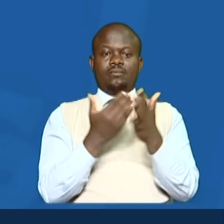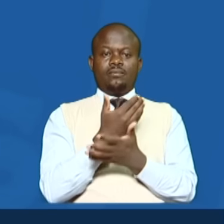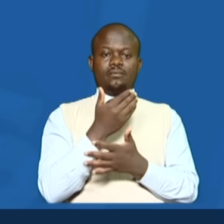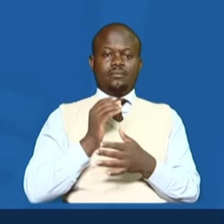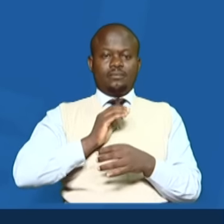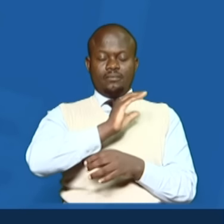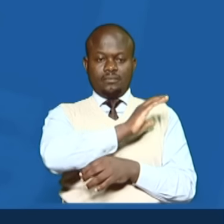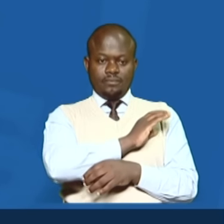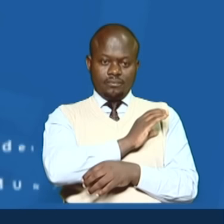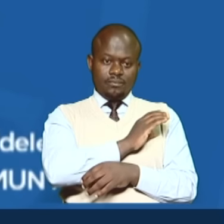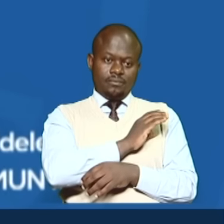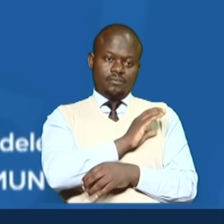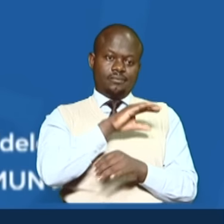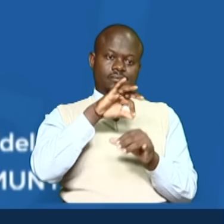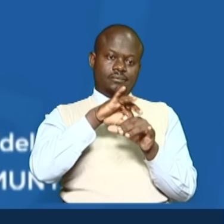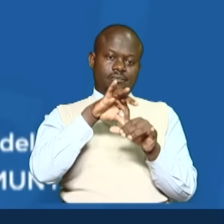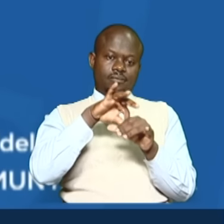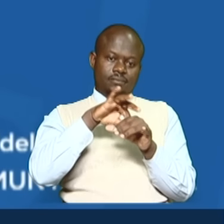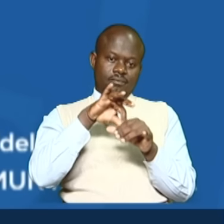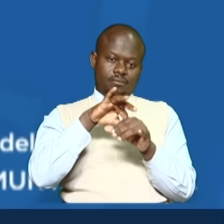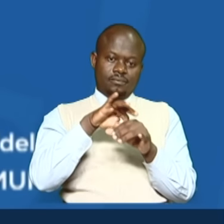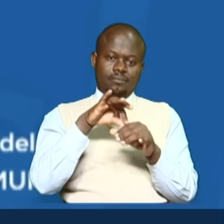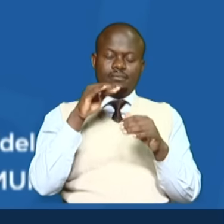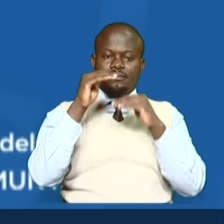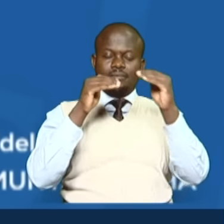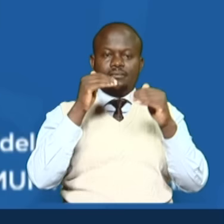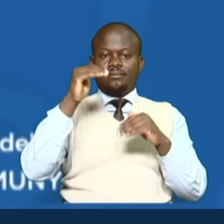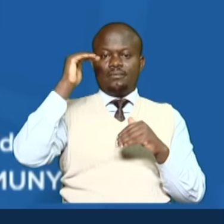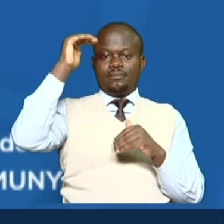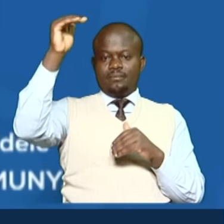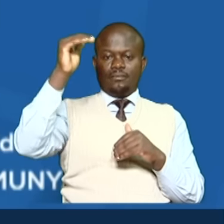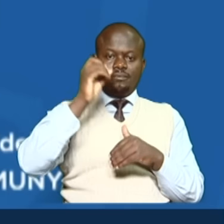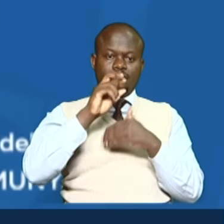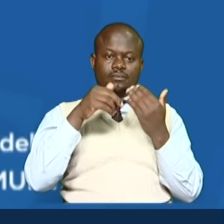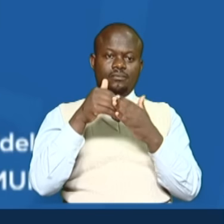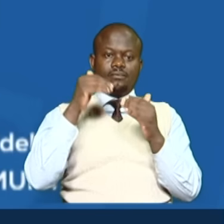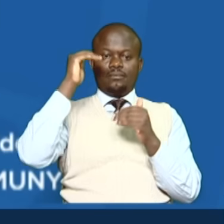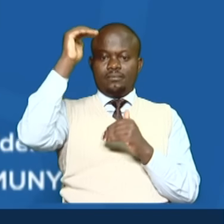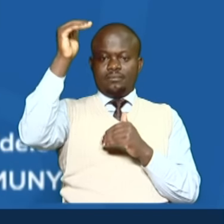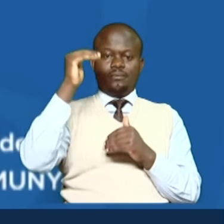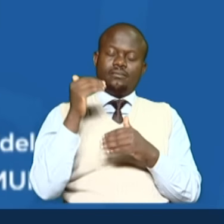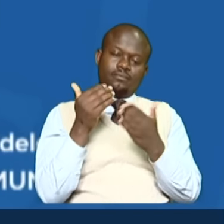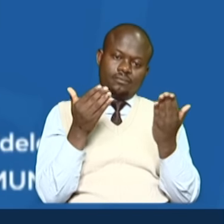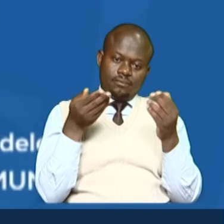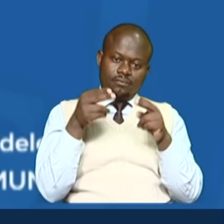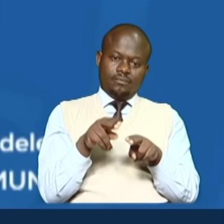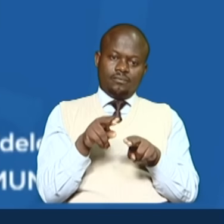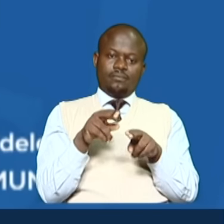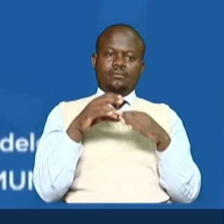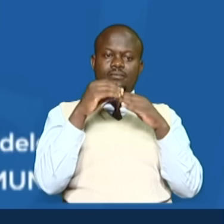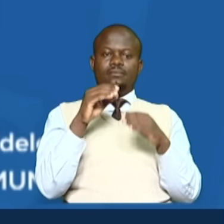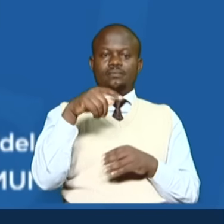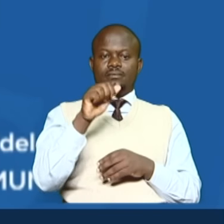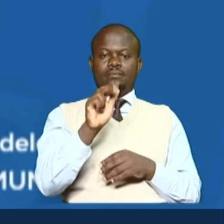komite yatowe y'urwego rw'ikirenga cyangwa se supreme organ yabaye iyobowe na